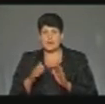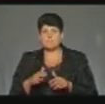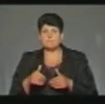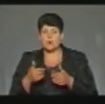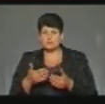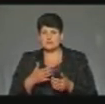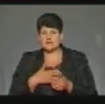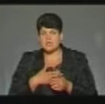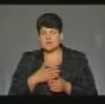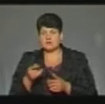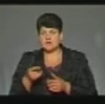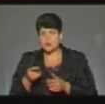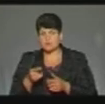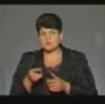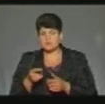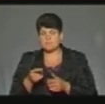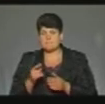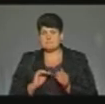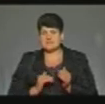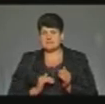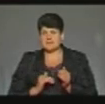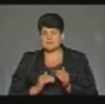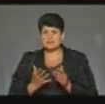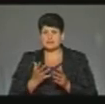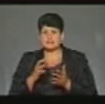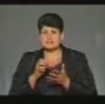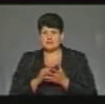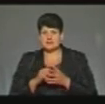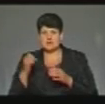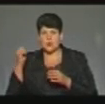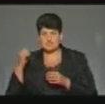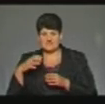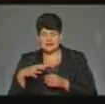пропозицією наших тернопільських підприємств, які займаються освітленням